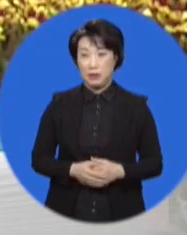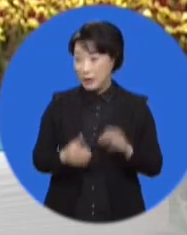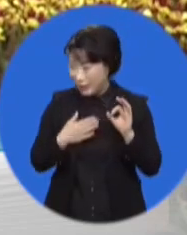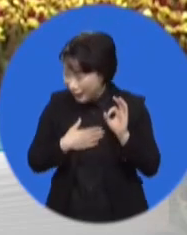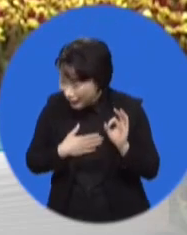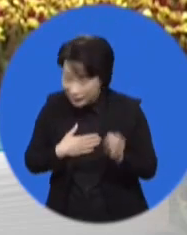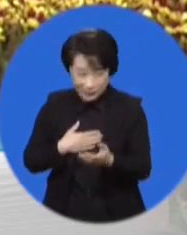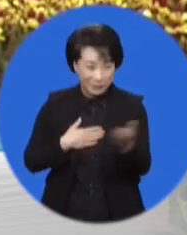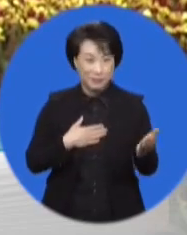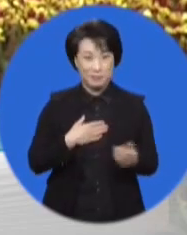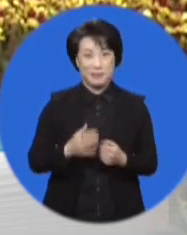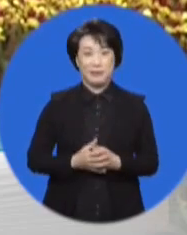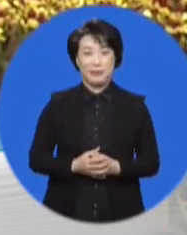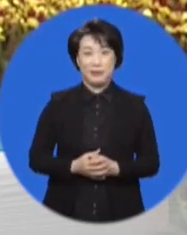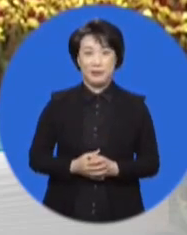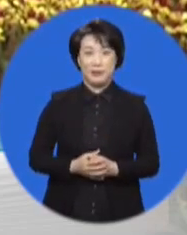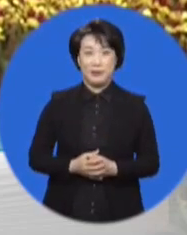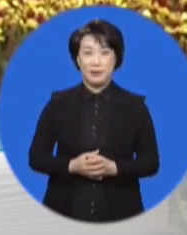알아들었어요?